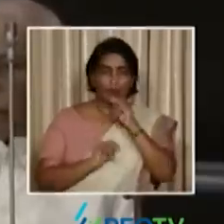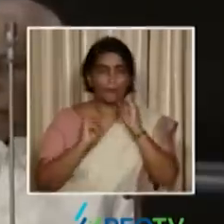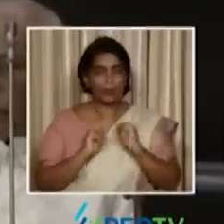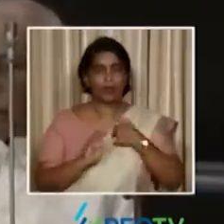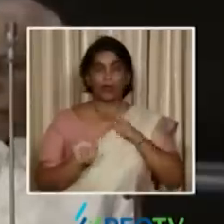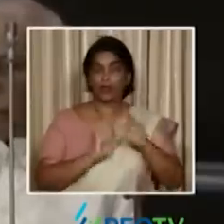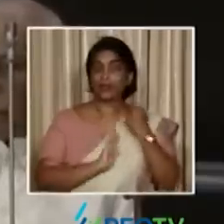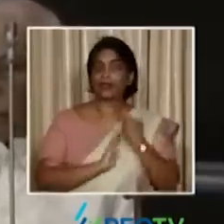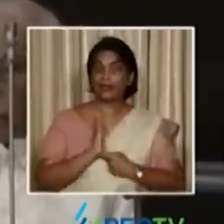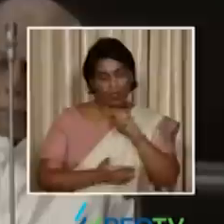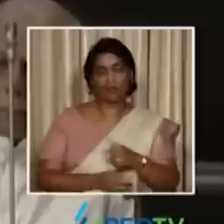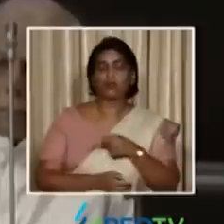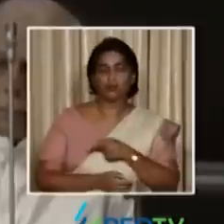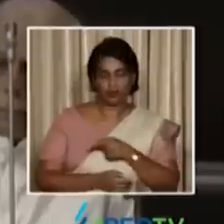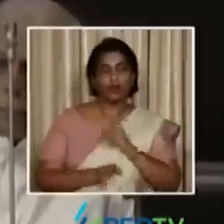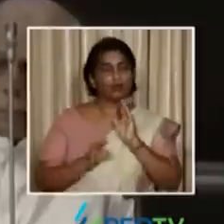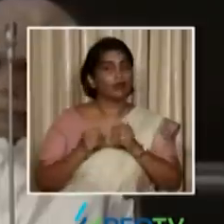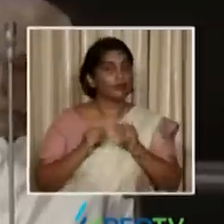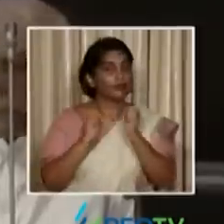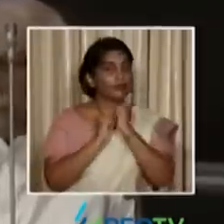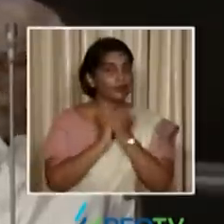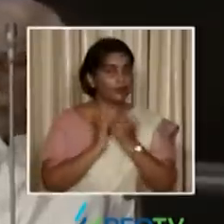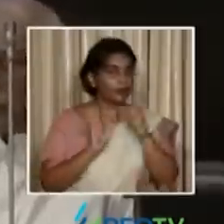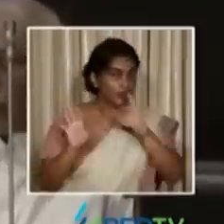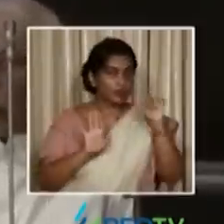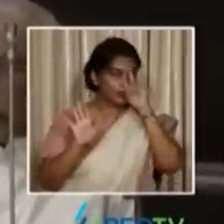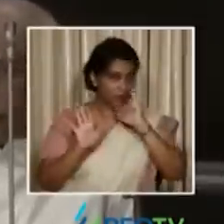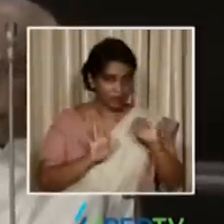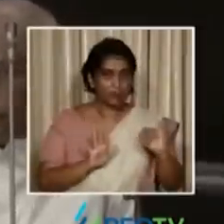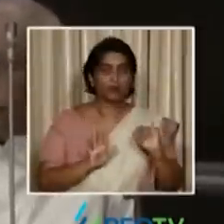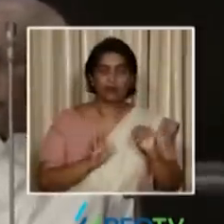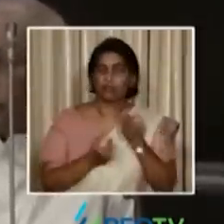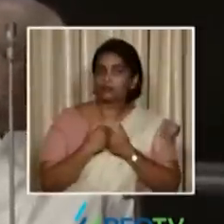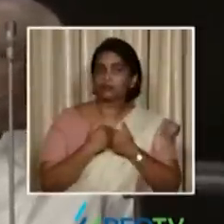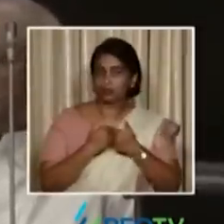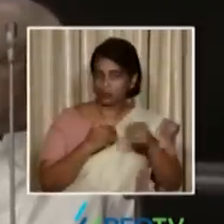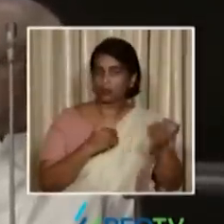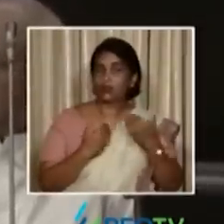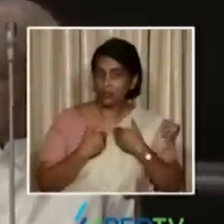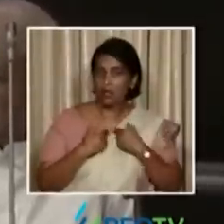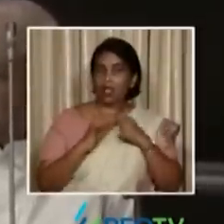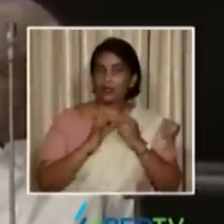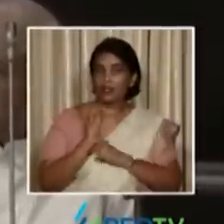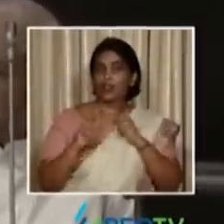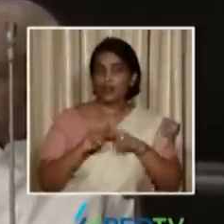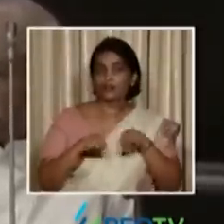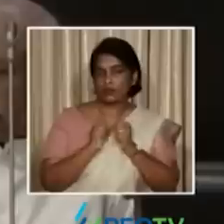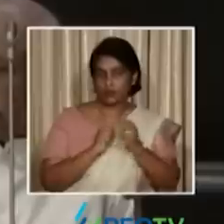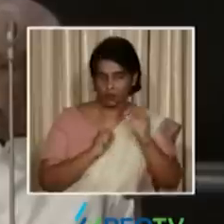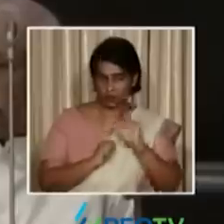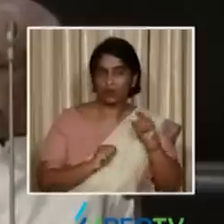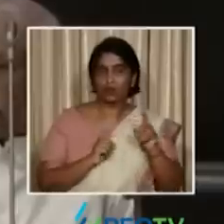මැඩලීමේ නීති සම්පාදනය කරනවා. අප මේ වැඩපිළිවෙල මාස 6න් 6ට සමාලෝචනය කරන්නට අපත් IMF සංවිධානයත් ක්‍රියා